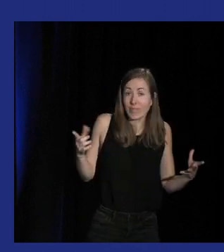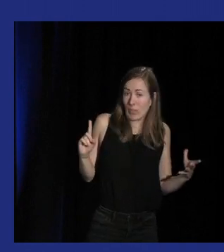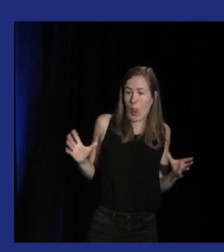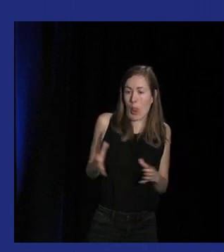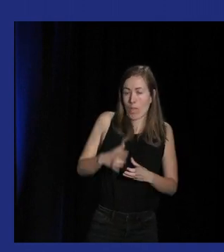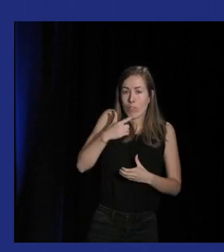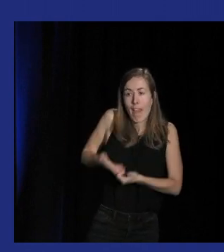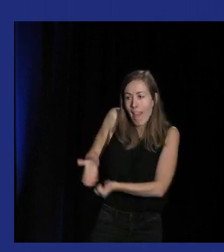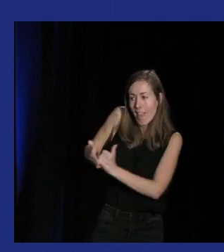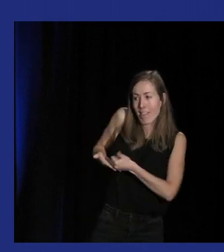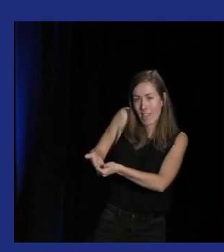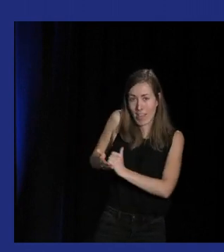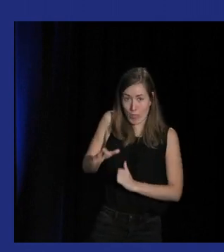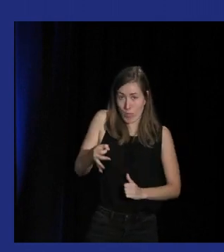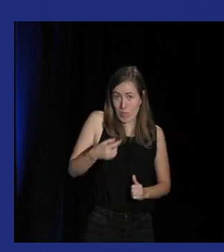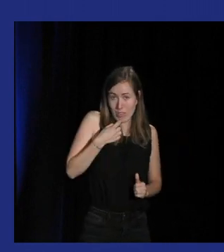mais